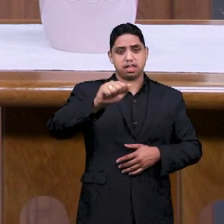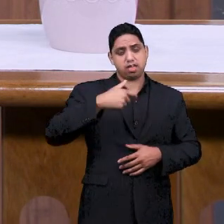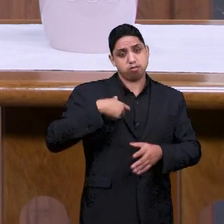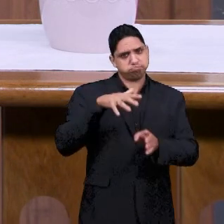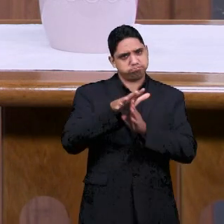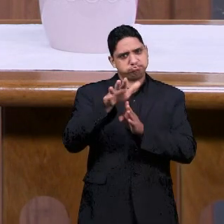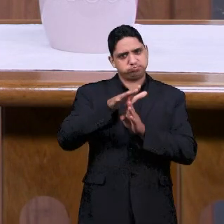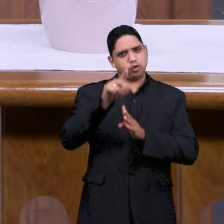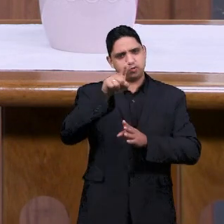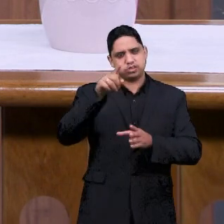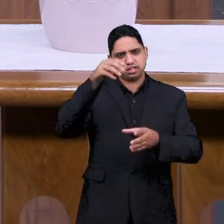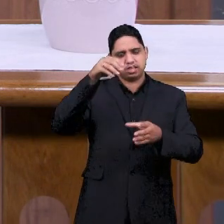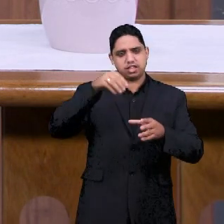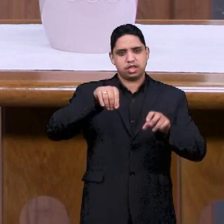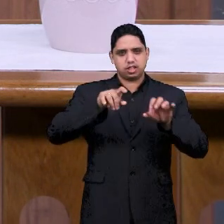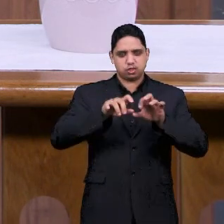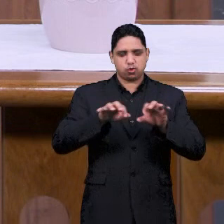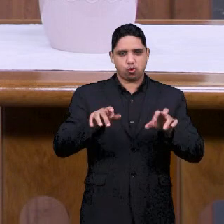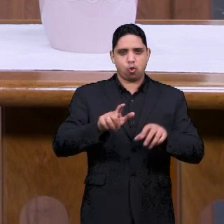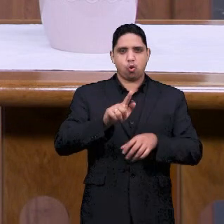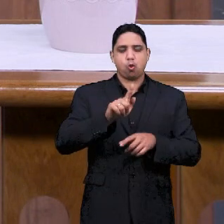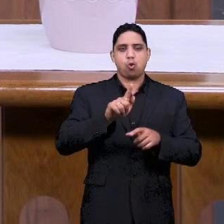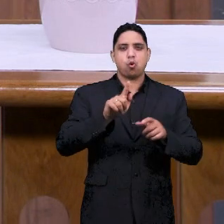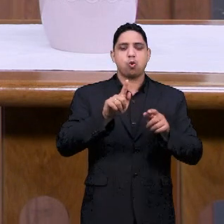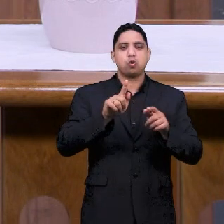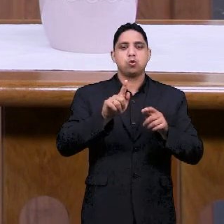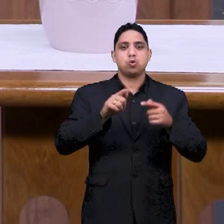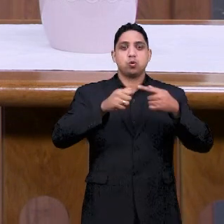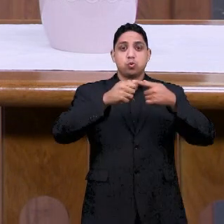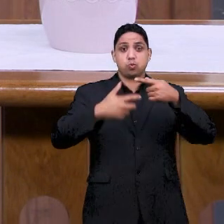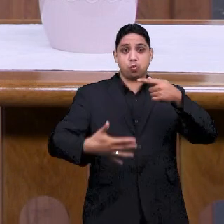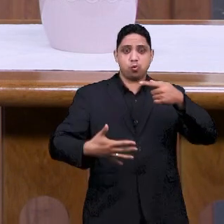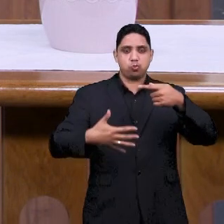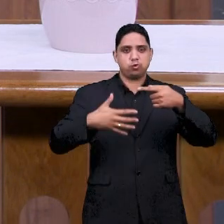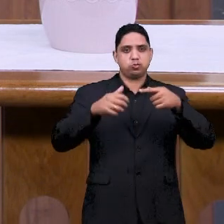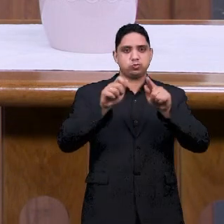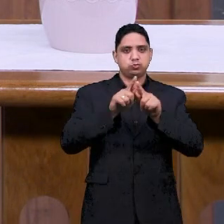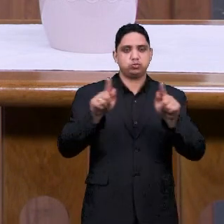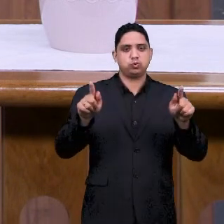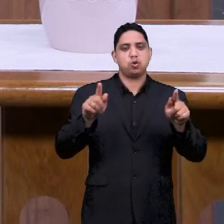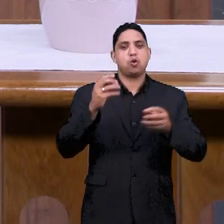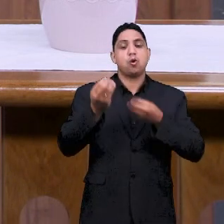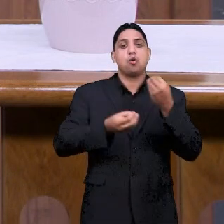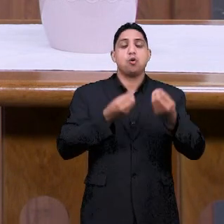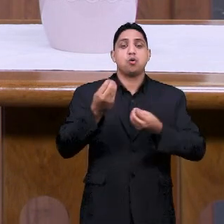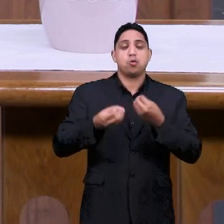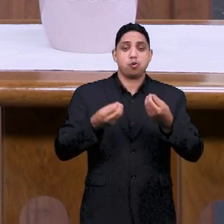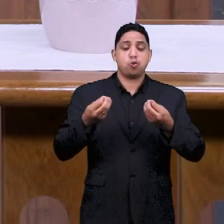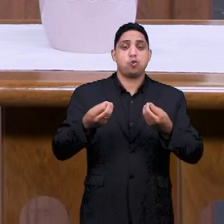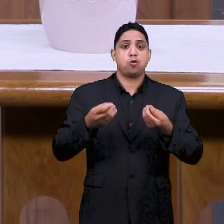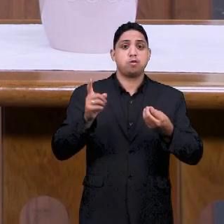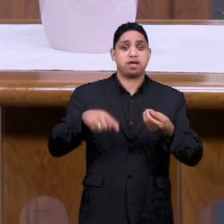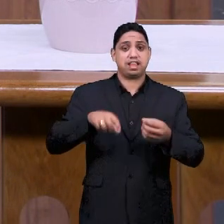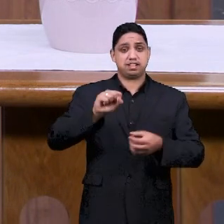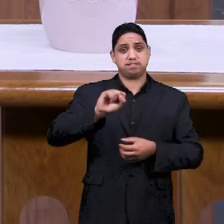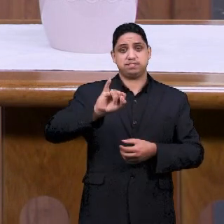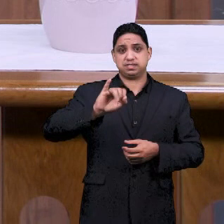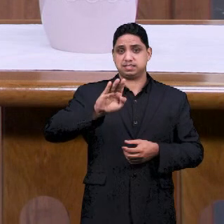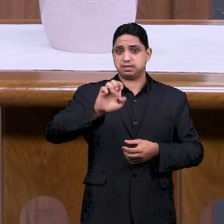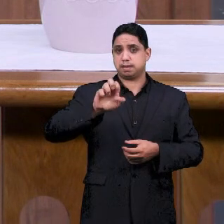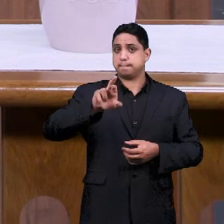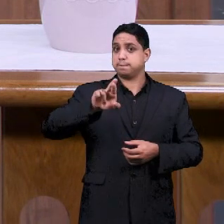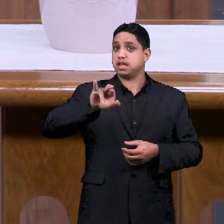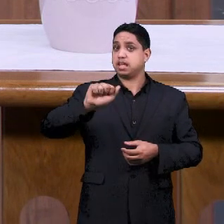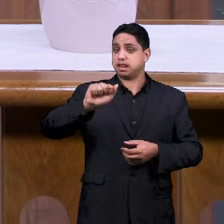Je vous conseille que vous entrez dans Google et recherchez où se trouve la Sibérie afin d'avoir une idée d'où vient